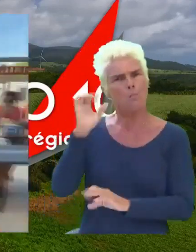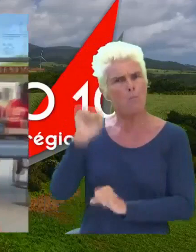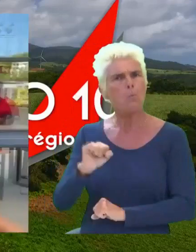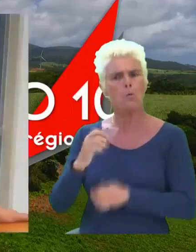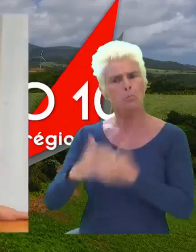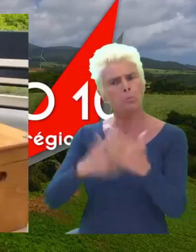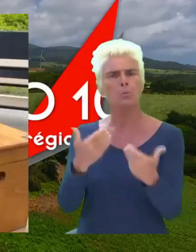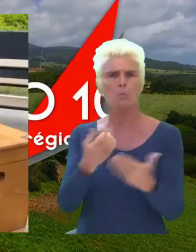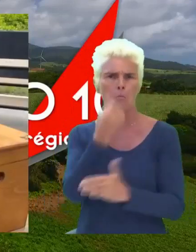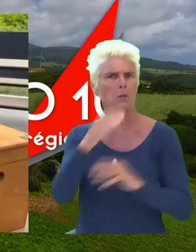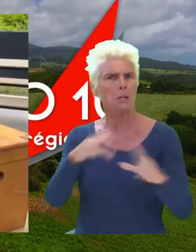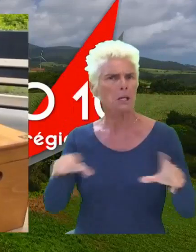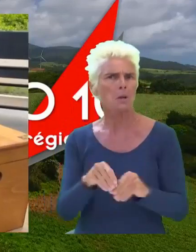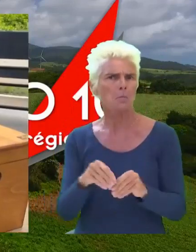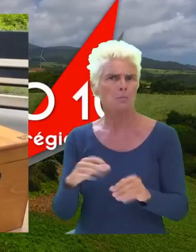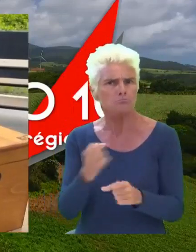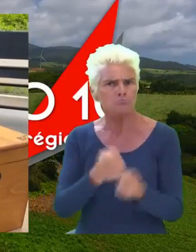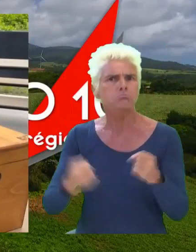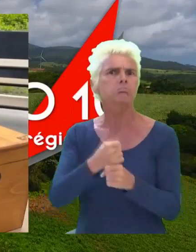constituer une bonne